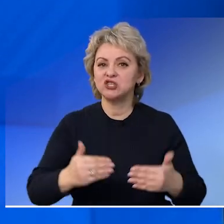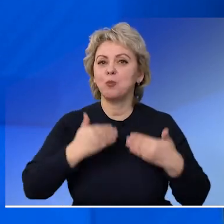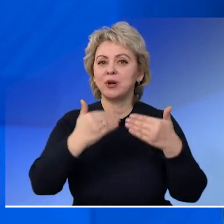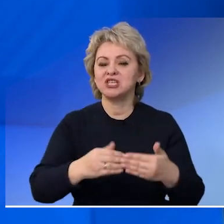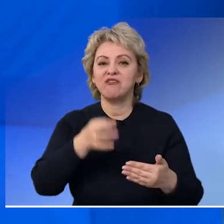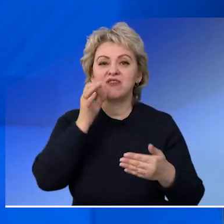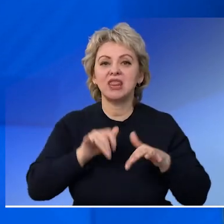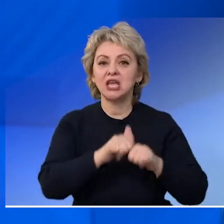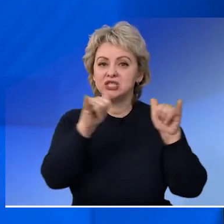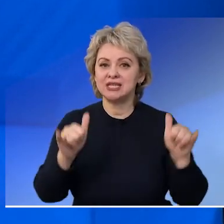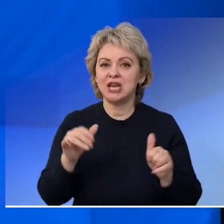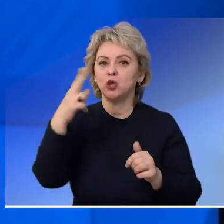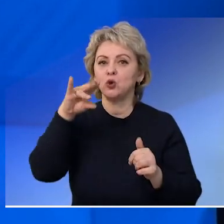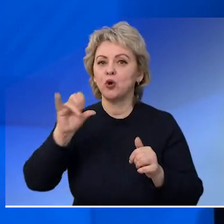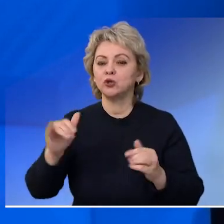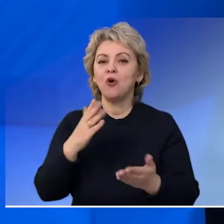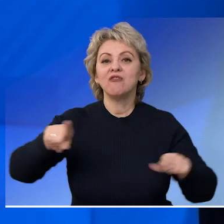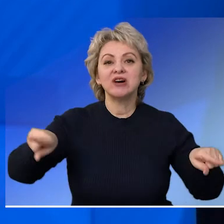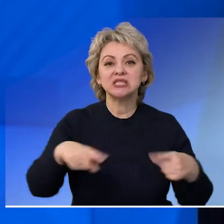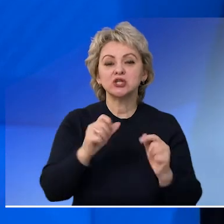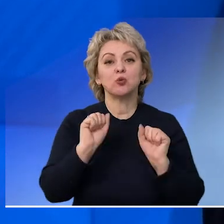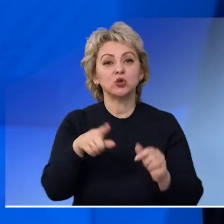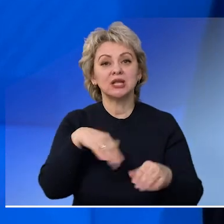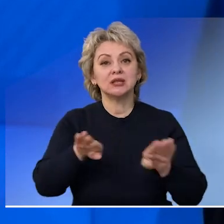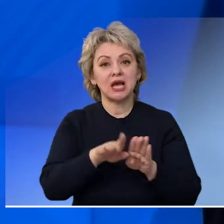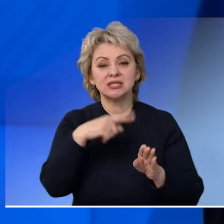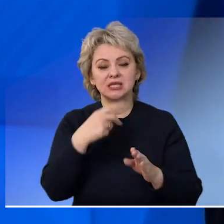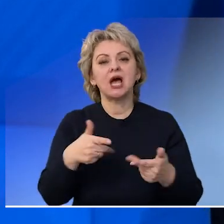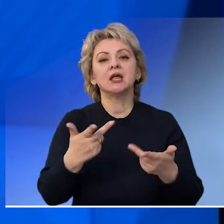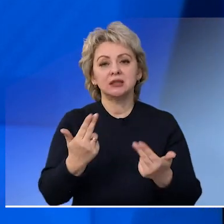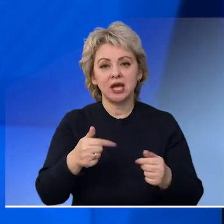в продвижении виноделия на Дону, в возрождении, если можно так сказать?